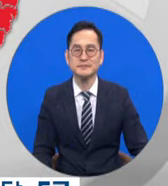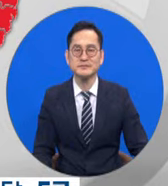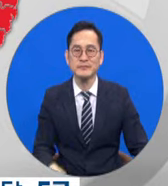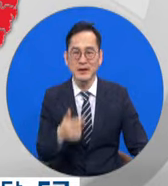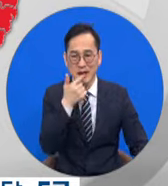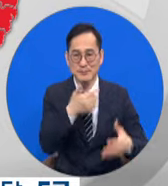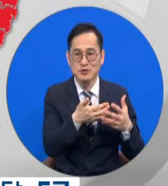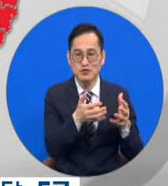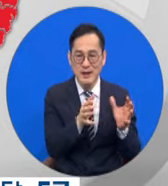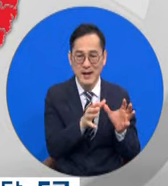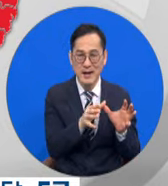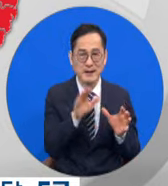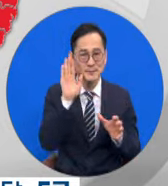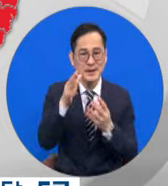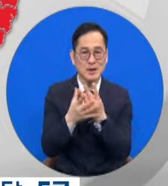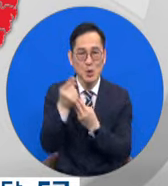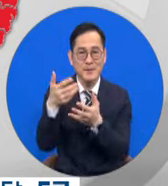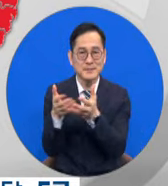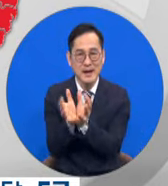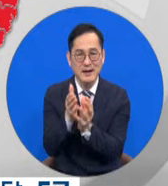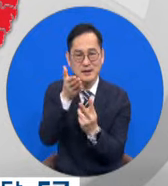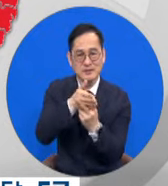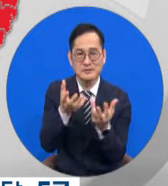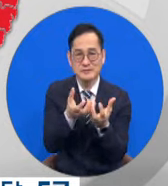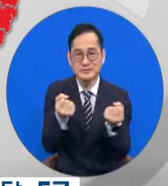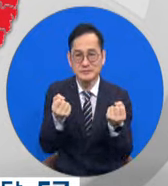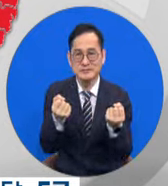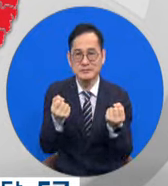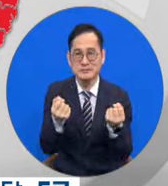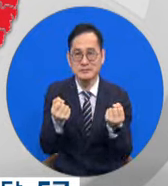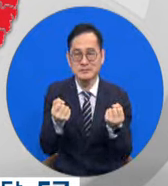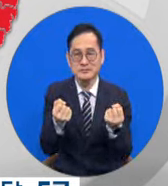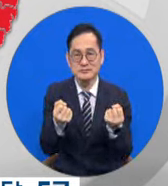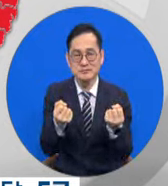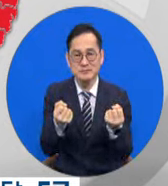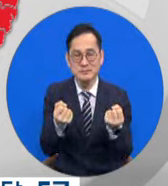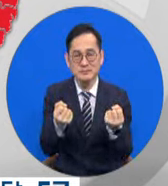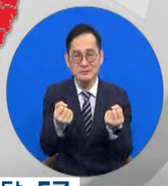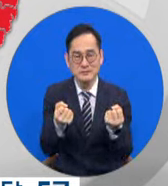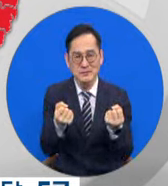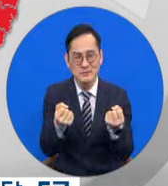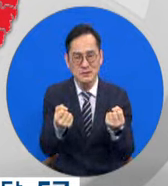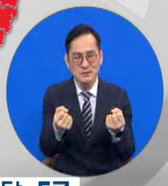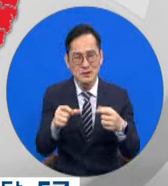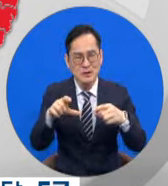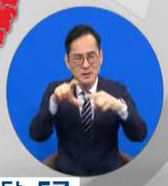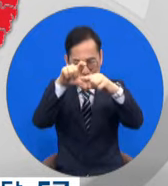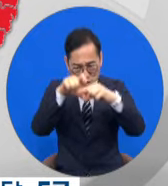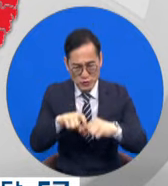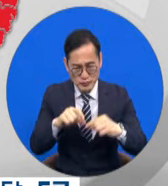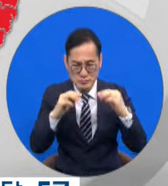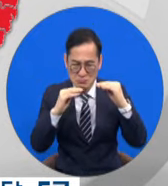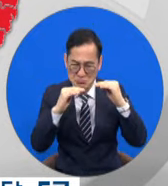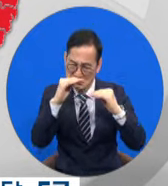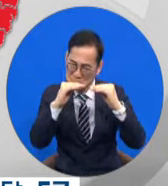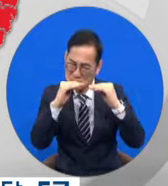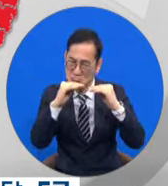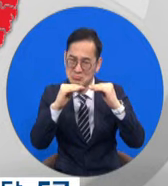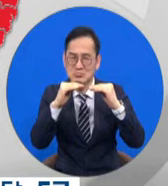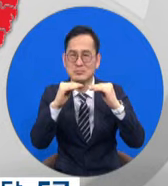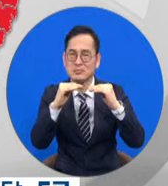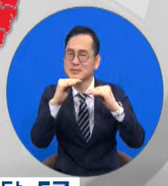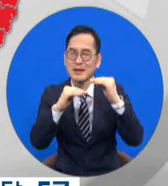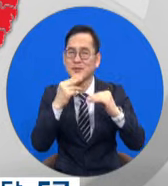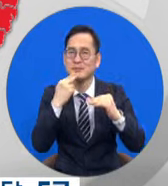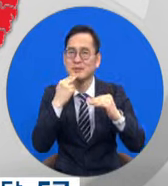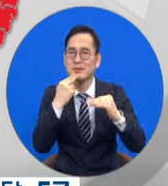미래통합당의 지지율 차이는 그리 크지는 않았습니다. 그런데 이 경합지가 많았고 경합지들이